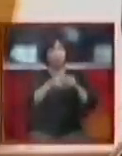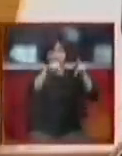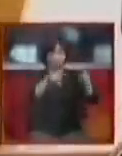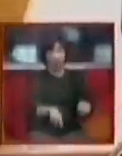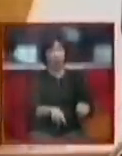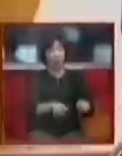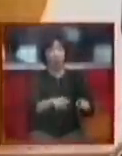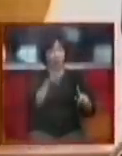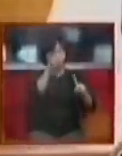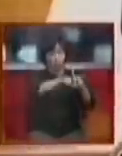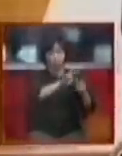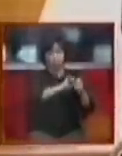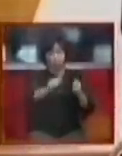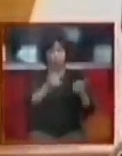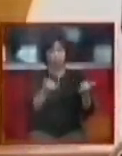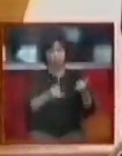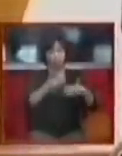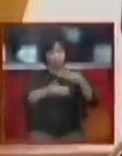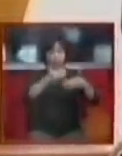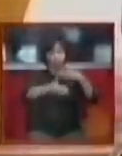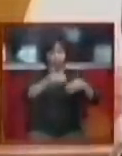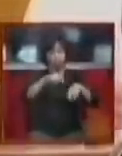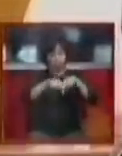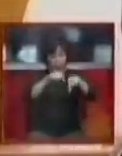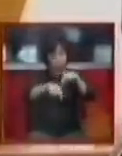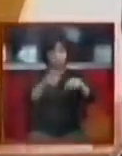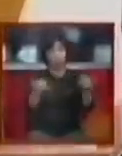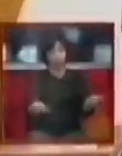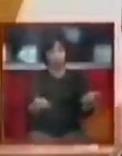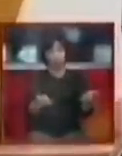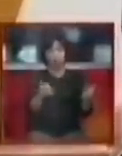industriyang ito. Fast forward po tayo ngayon.